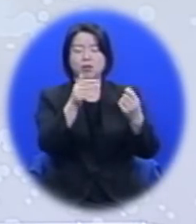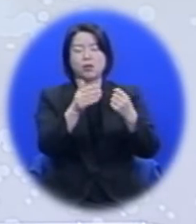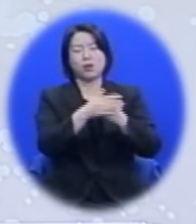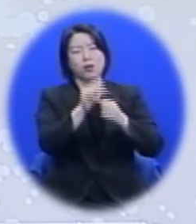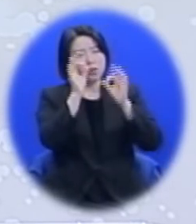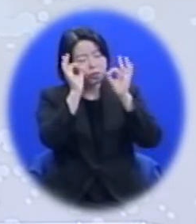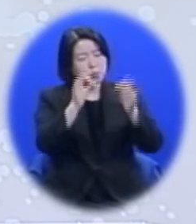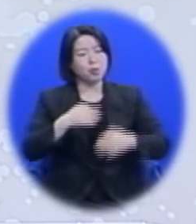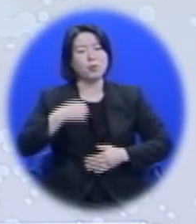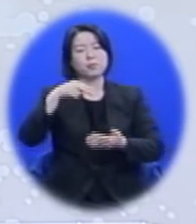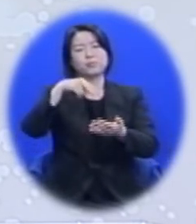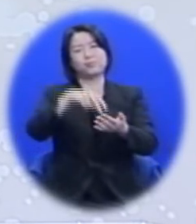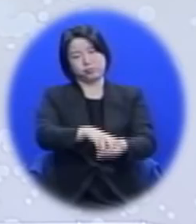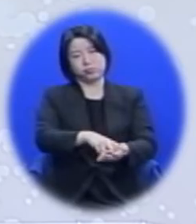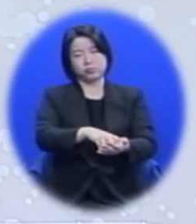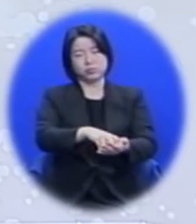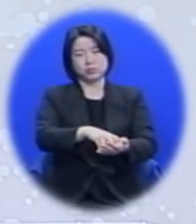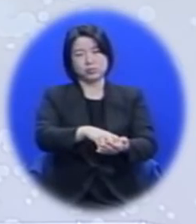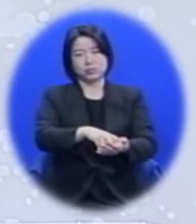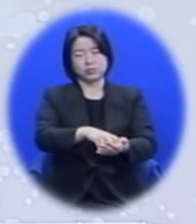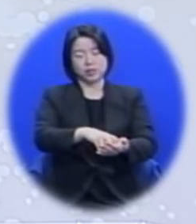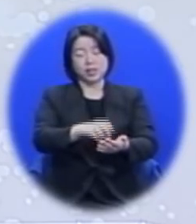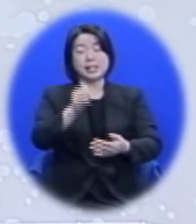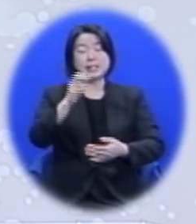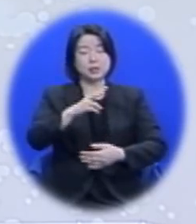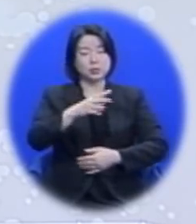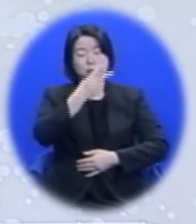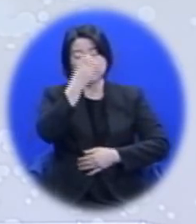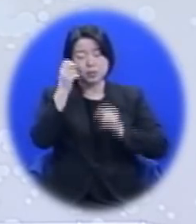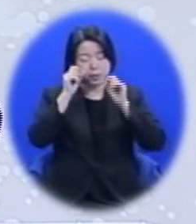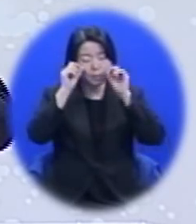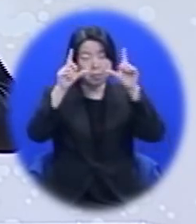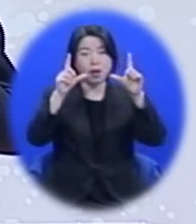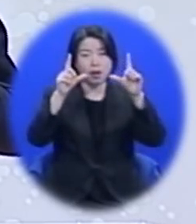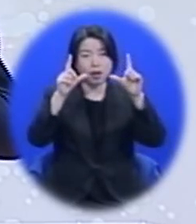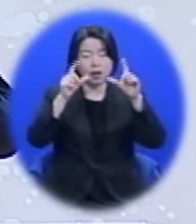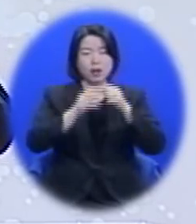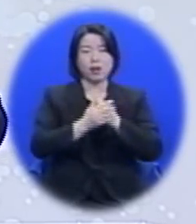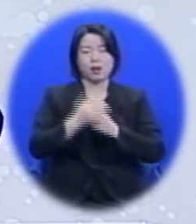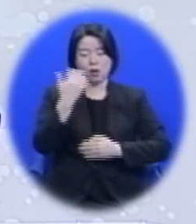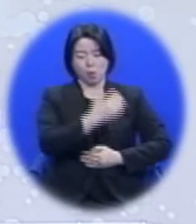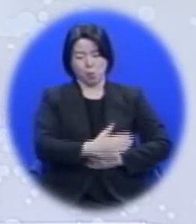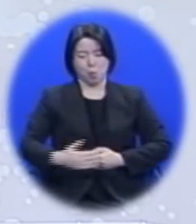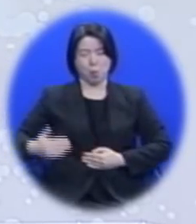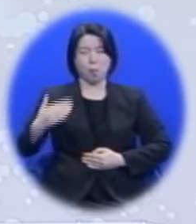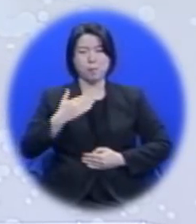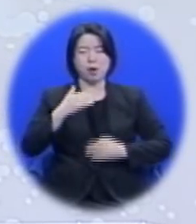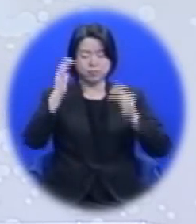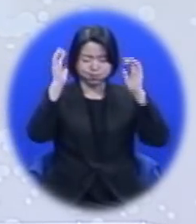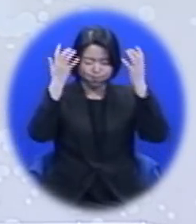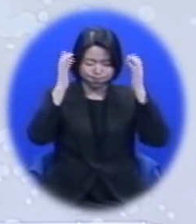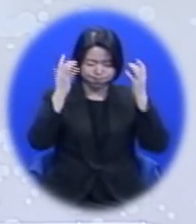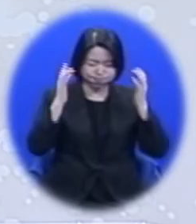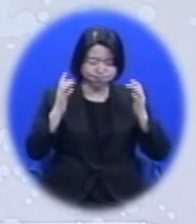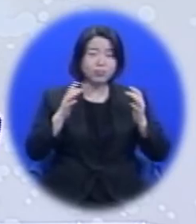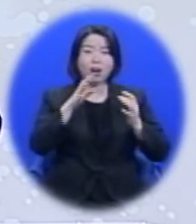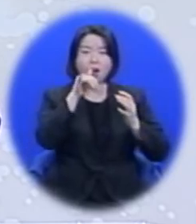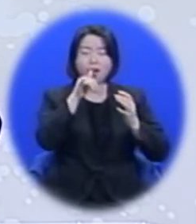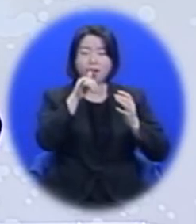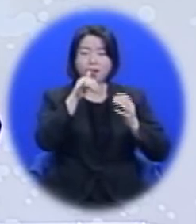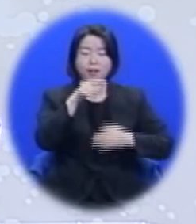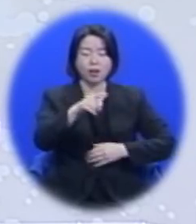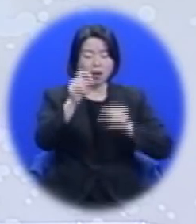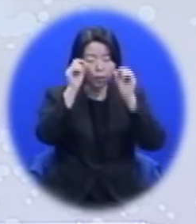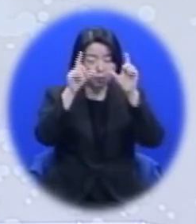버립니다. 그리고 잠에서 깨나요. 온몸은 다 식은 땀으로 젖었지만 그가